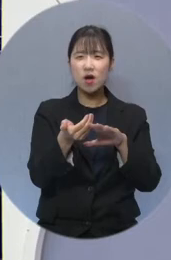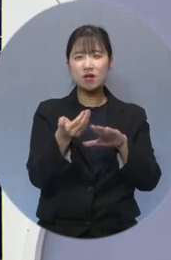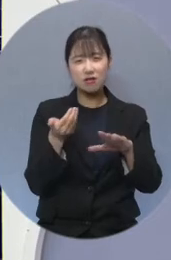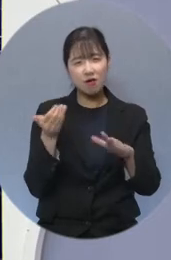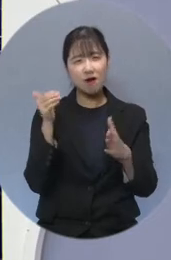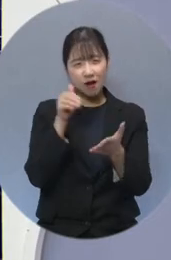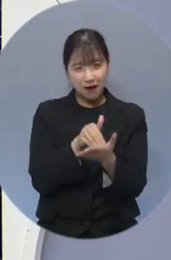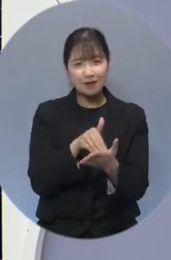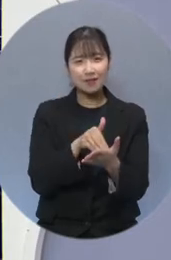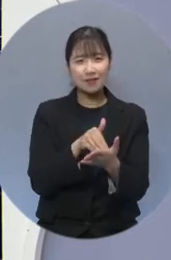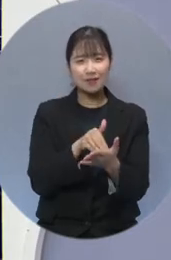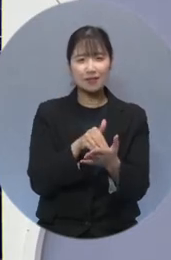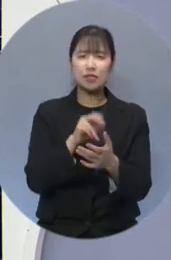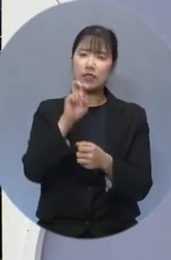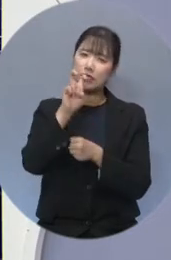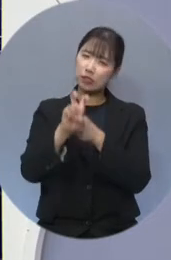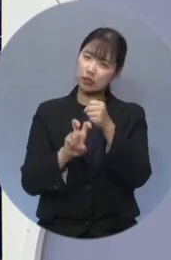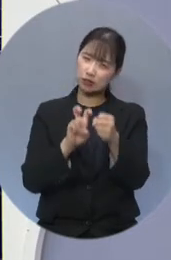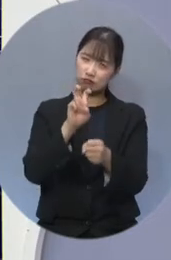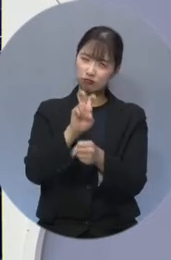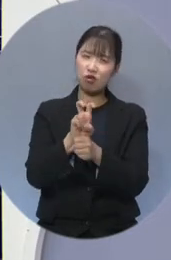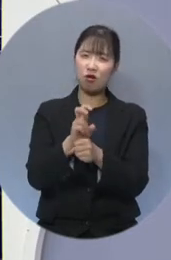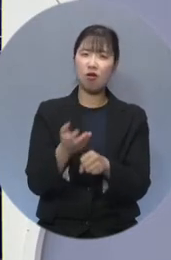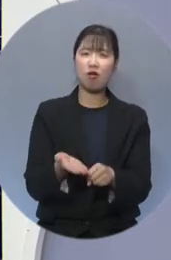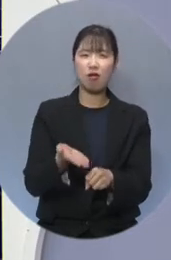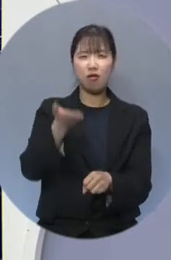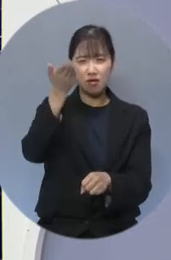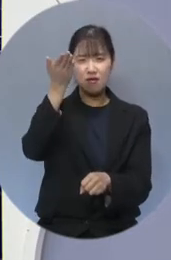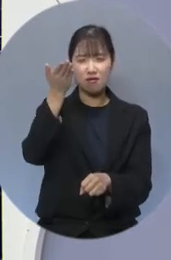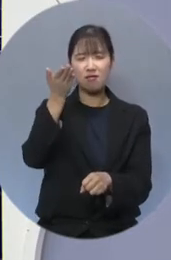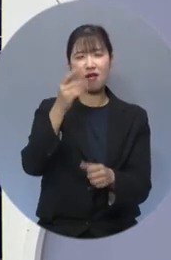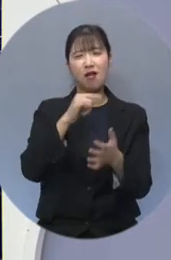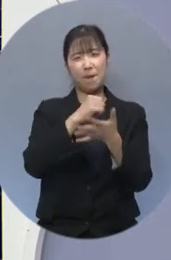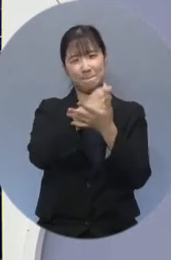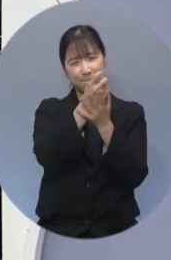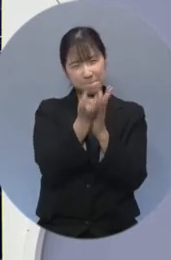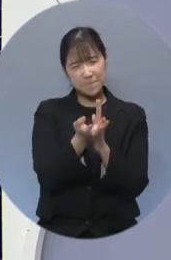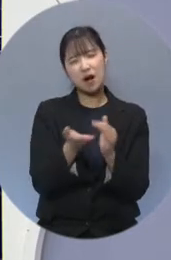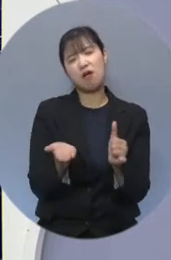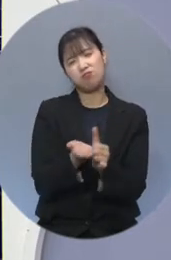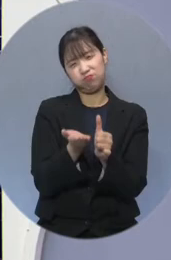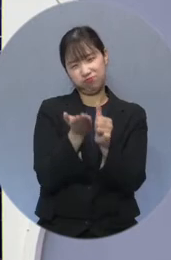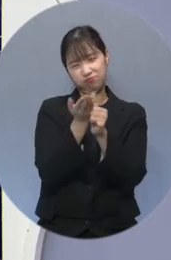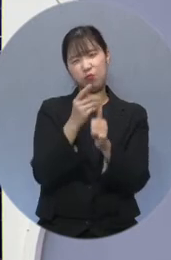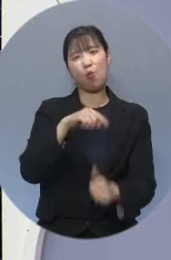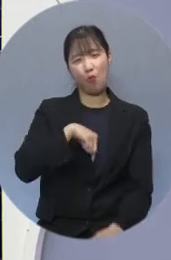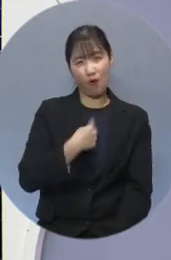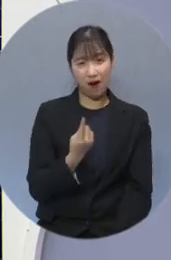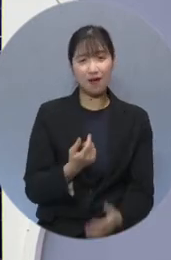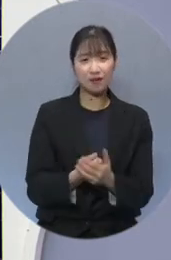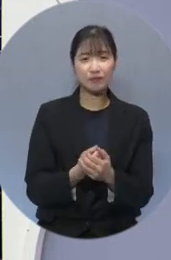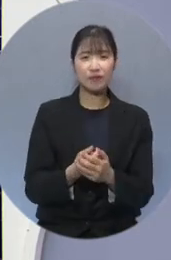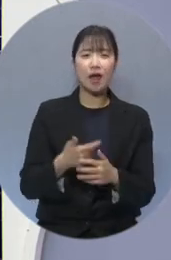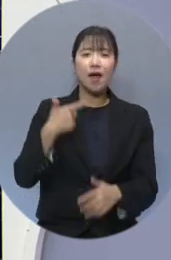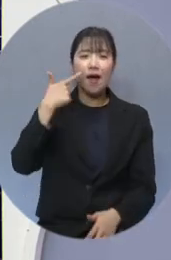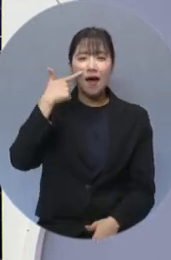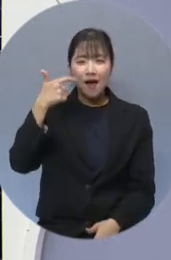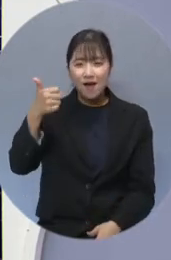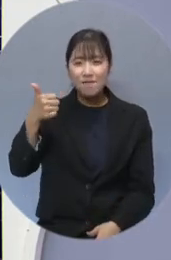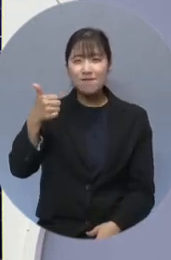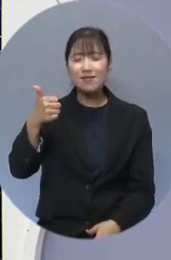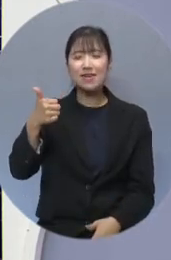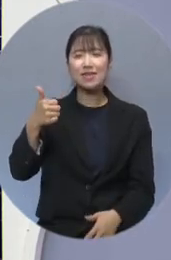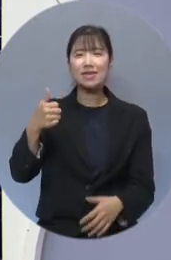전까지 한 20여 년 이상을 청상의 몸으로 이제 사남매를 길렀죠. 그때 이제 아버님이 계실 때